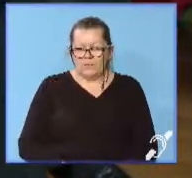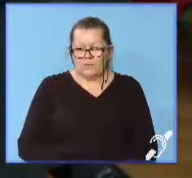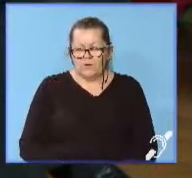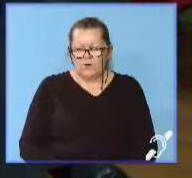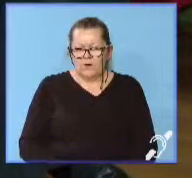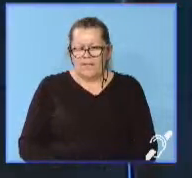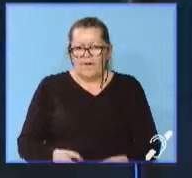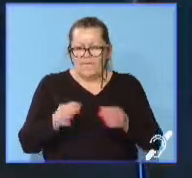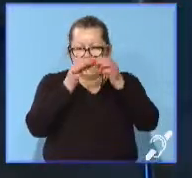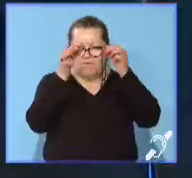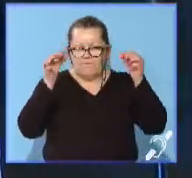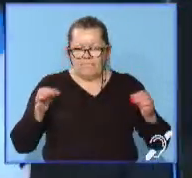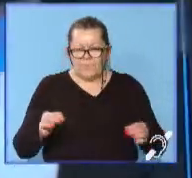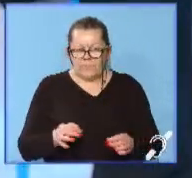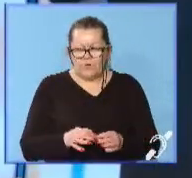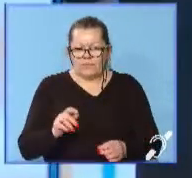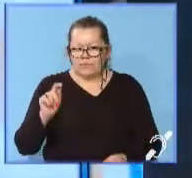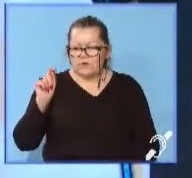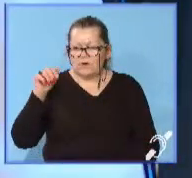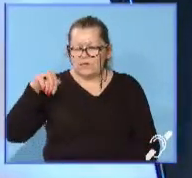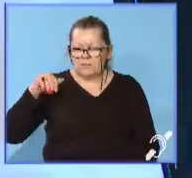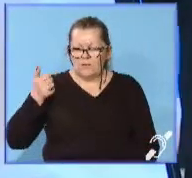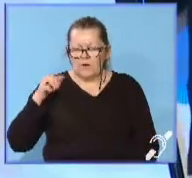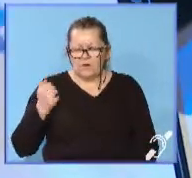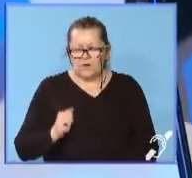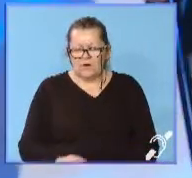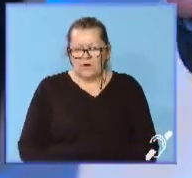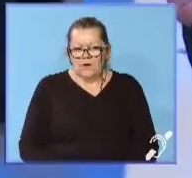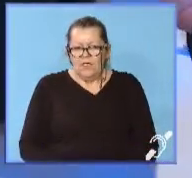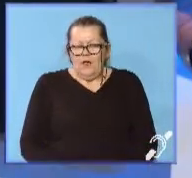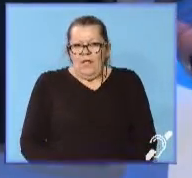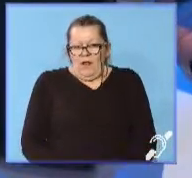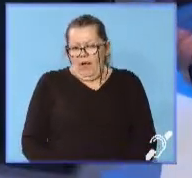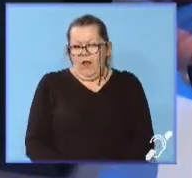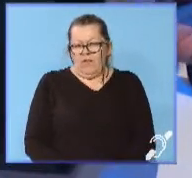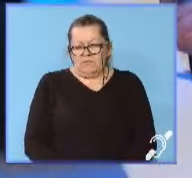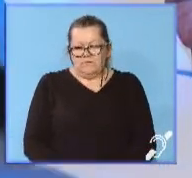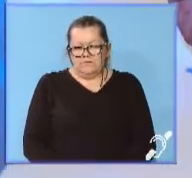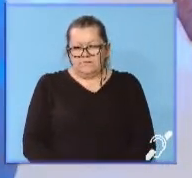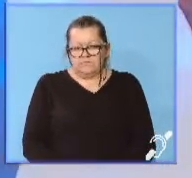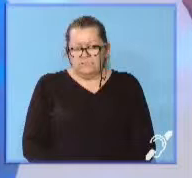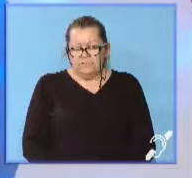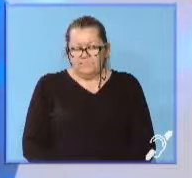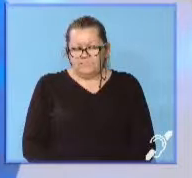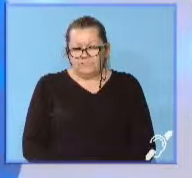Nicodim de la Tismana clasa II cea mai înaltă distincție pentru mireni din Mitropolia